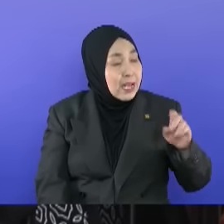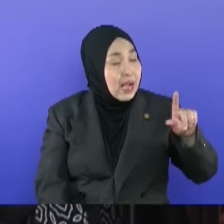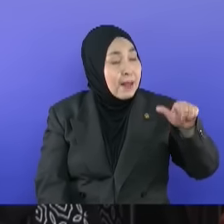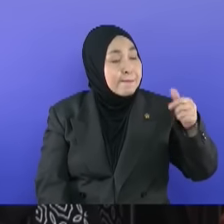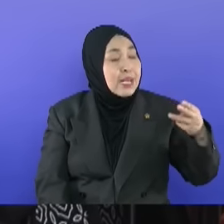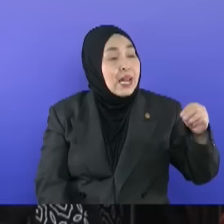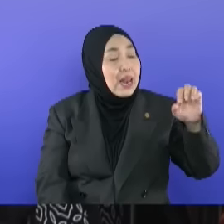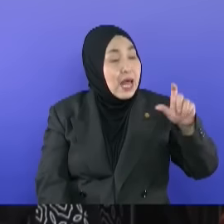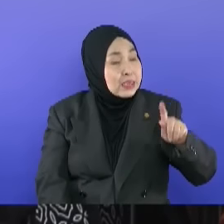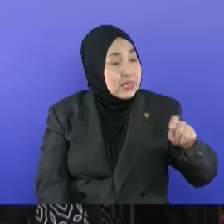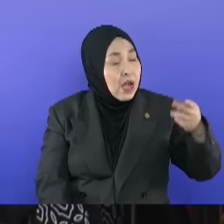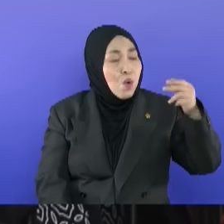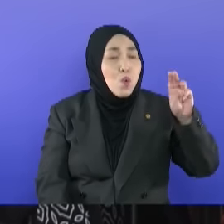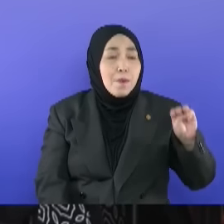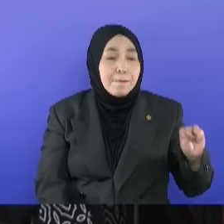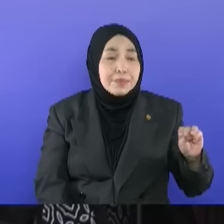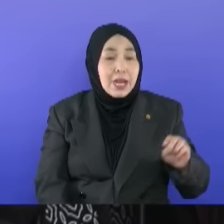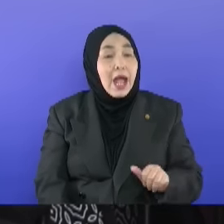millatahu